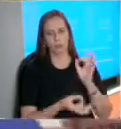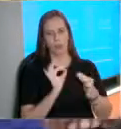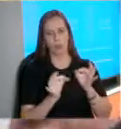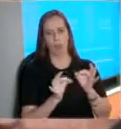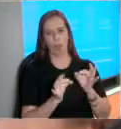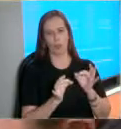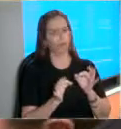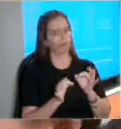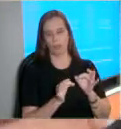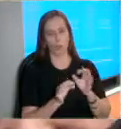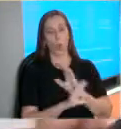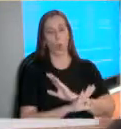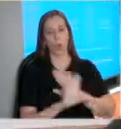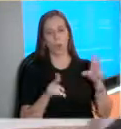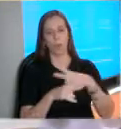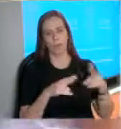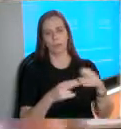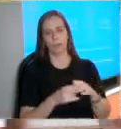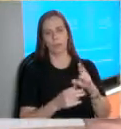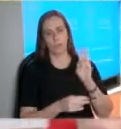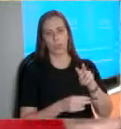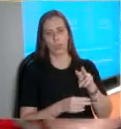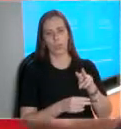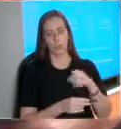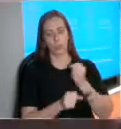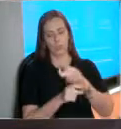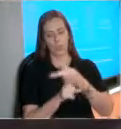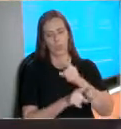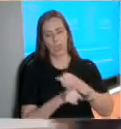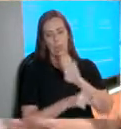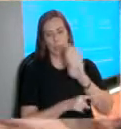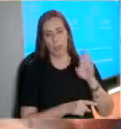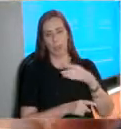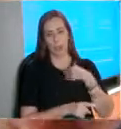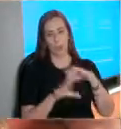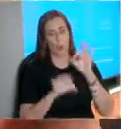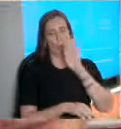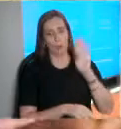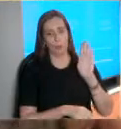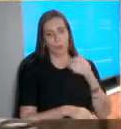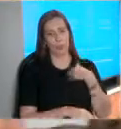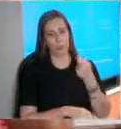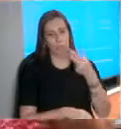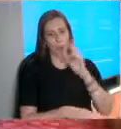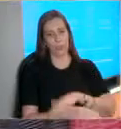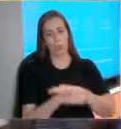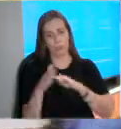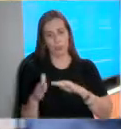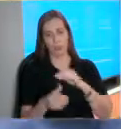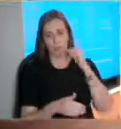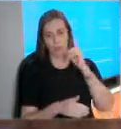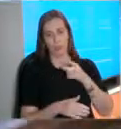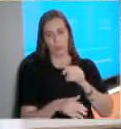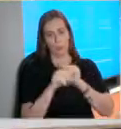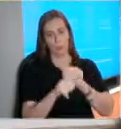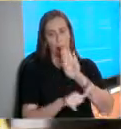ובמשפט לדעתי לא יהיה כלום. תראה, יש רדיפה כלפי נתניהו בעיניי. אני לא מצביע לו, אני קצת יותר ימין ממנו, אני חושב שצריך